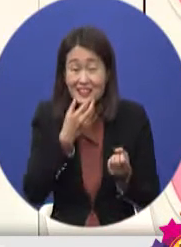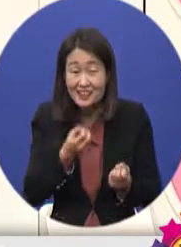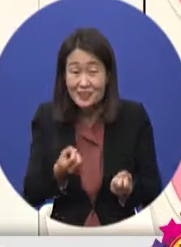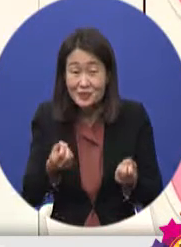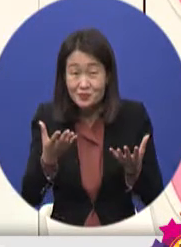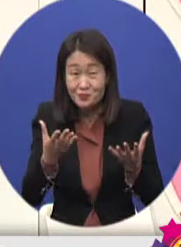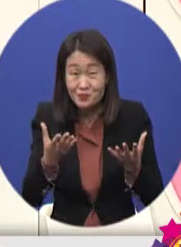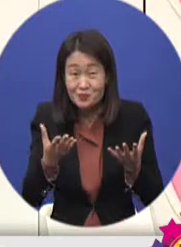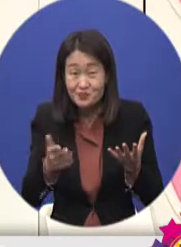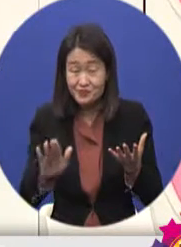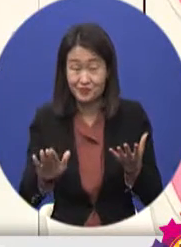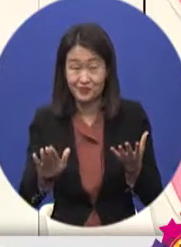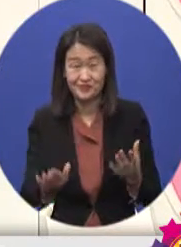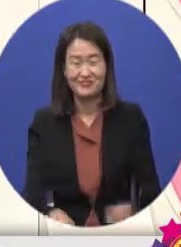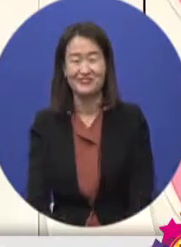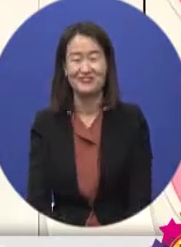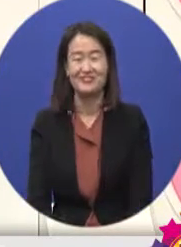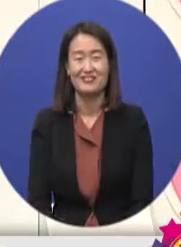축하합니다.